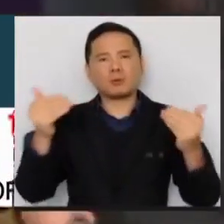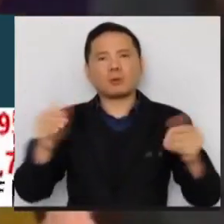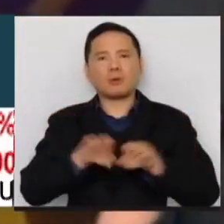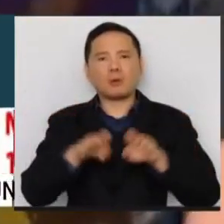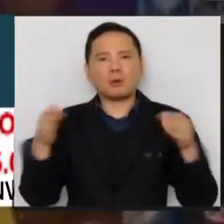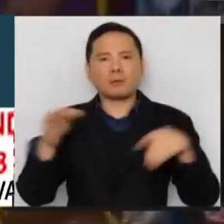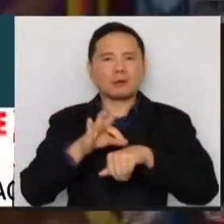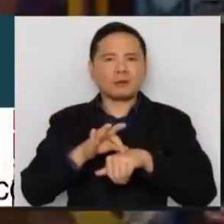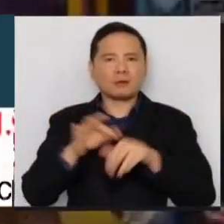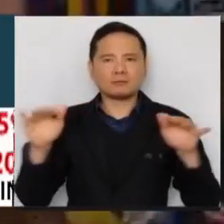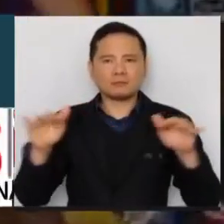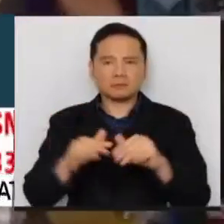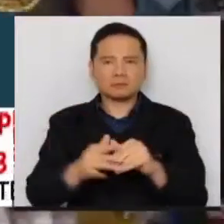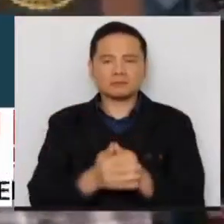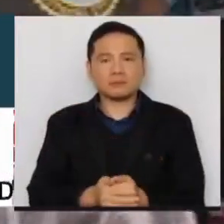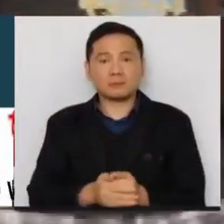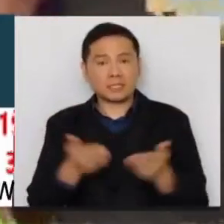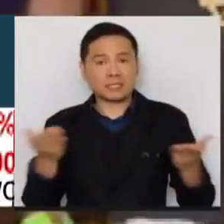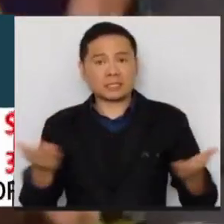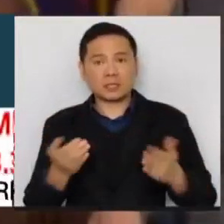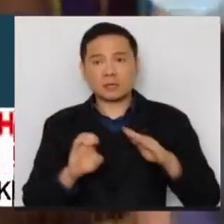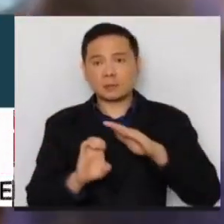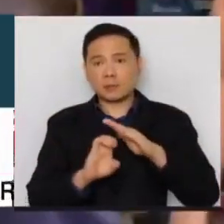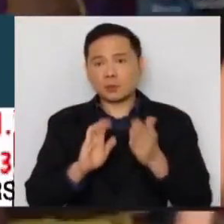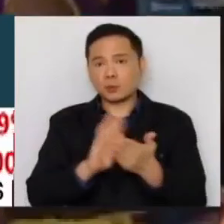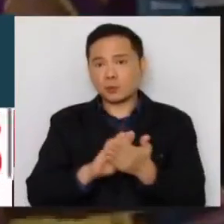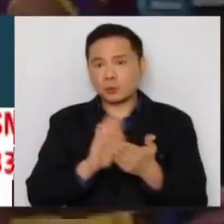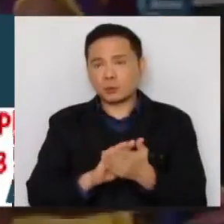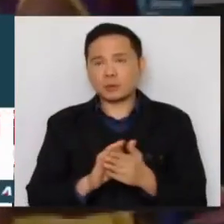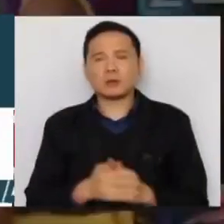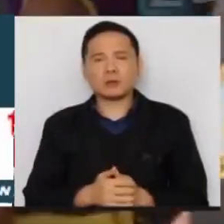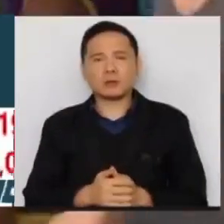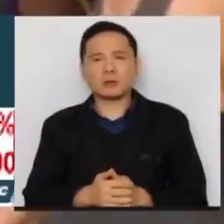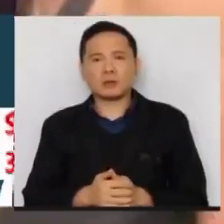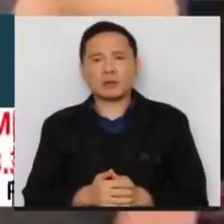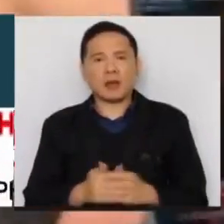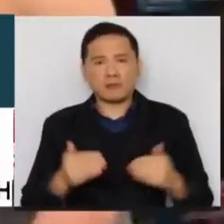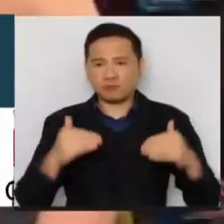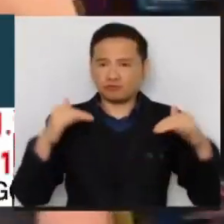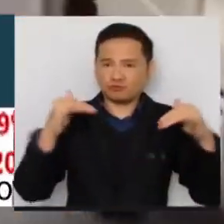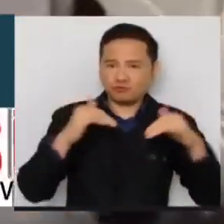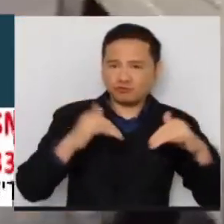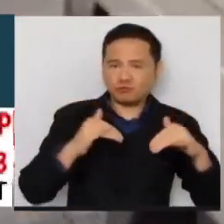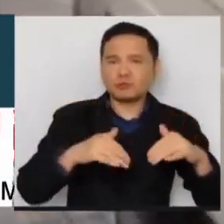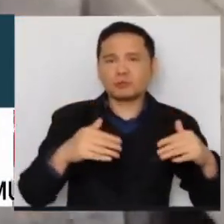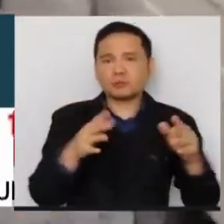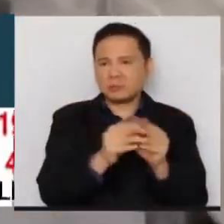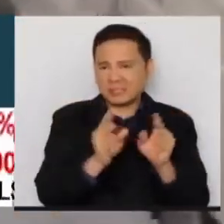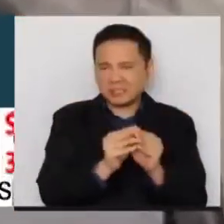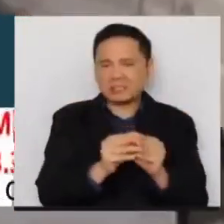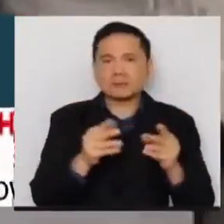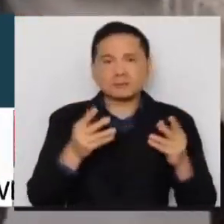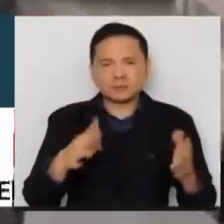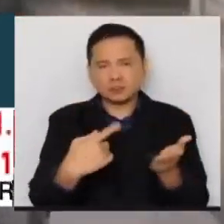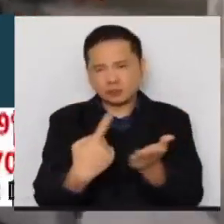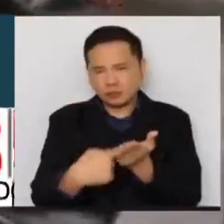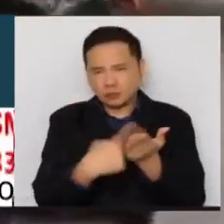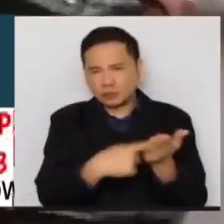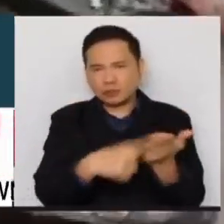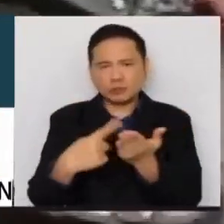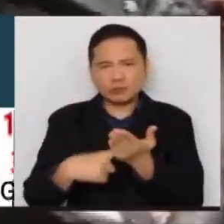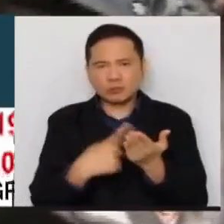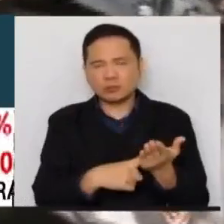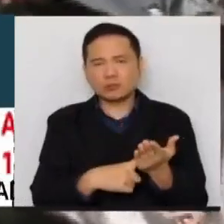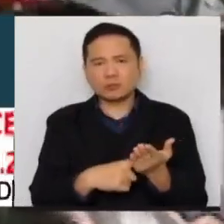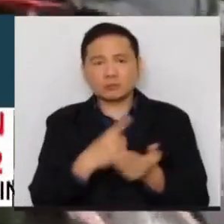Dagat-Dagatan Elementary School, after the overtaking of the general PTA, nag-usap kami. Sabi ko, baka naman ito